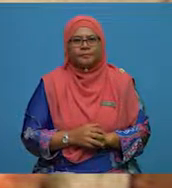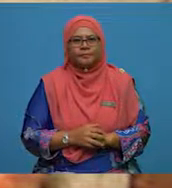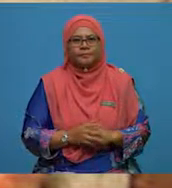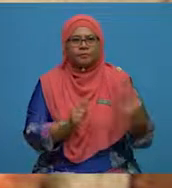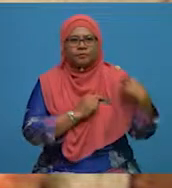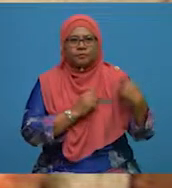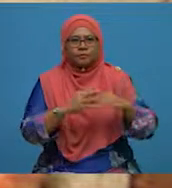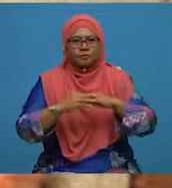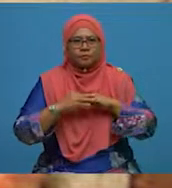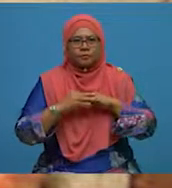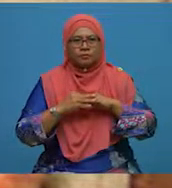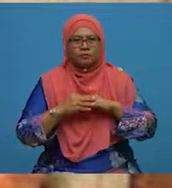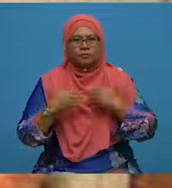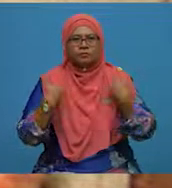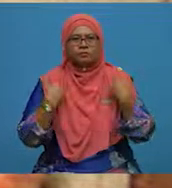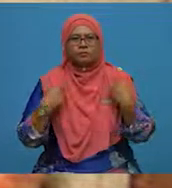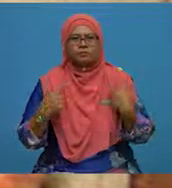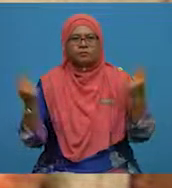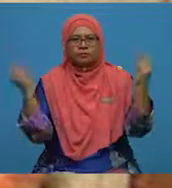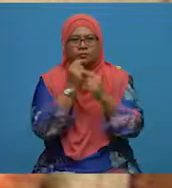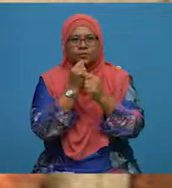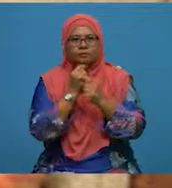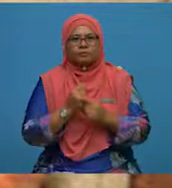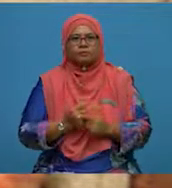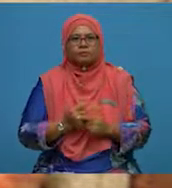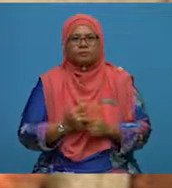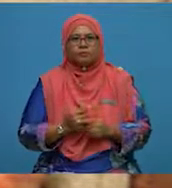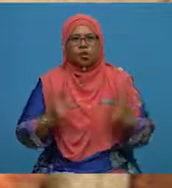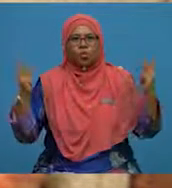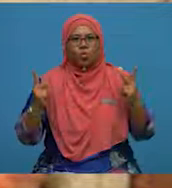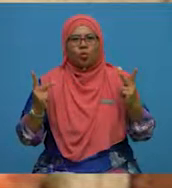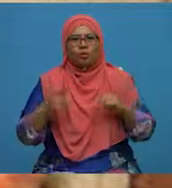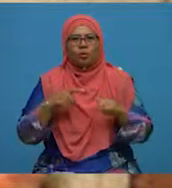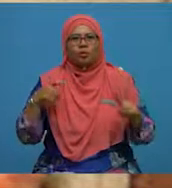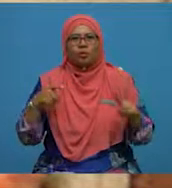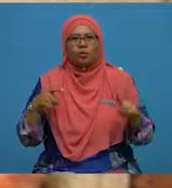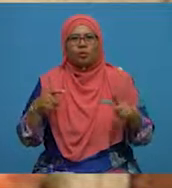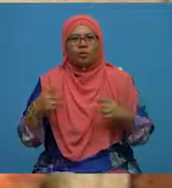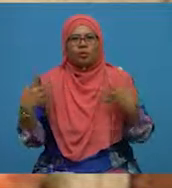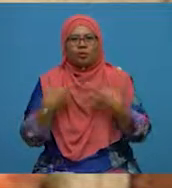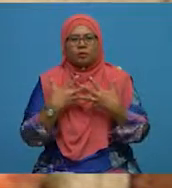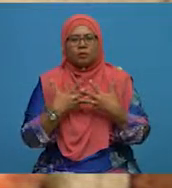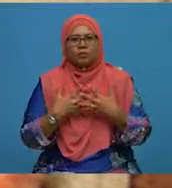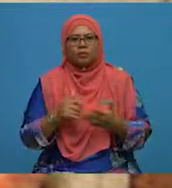Tentera British mengalami tentangan hebat dari dua serangan tersebut.